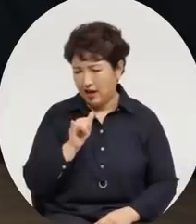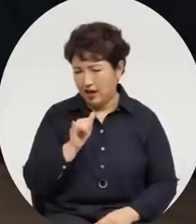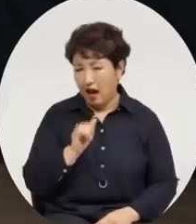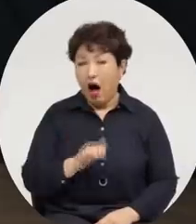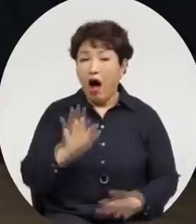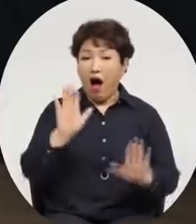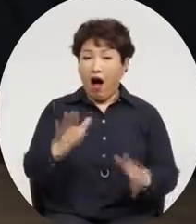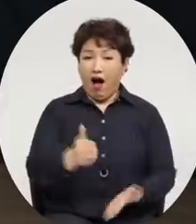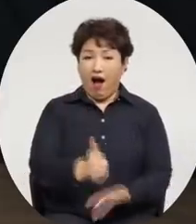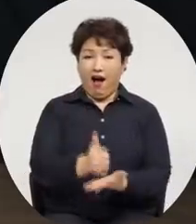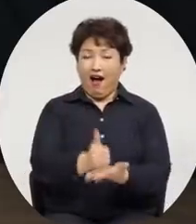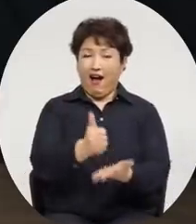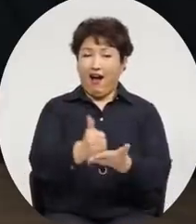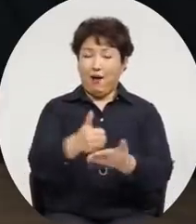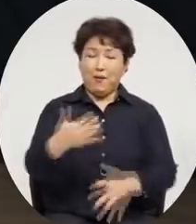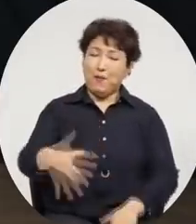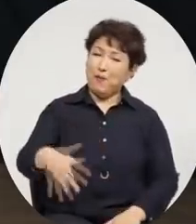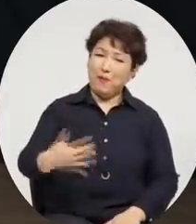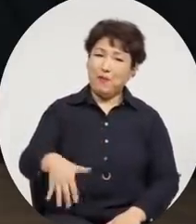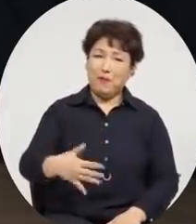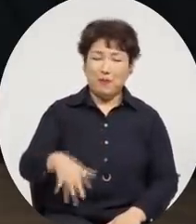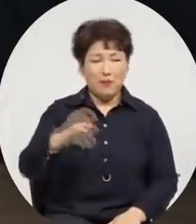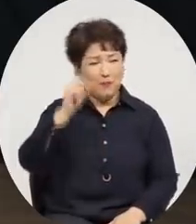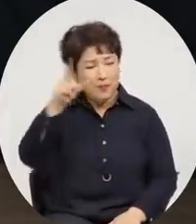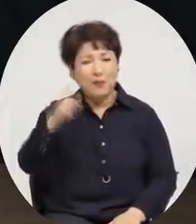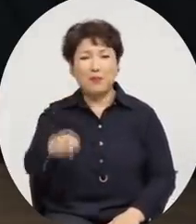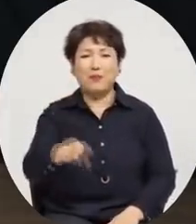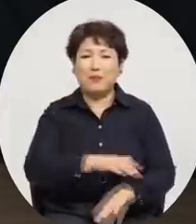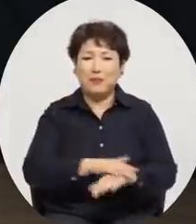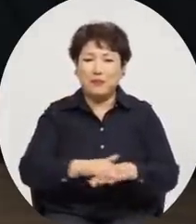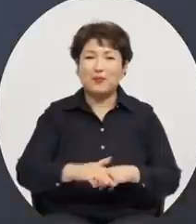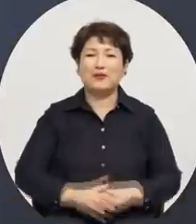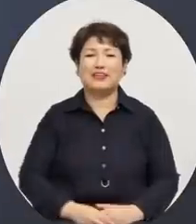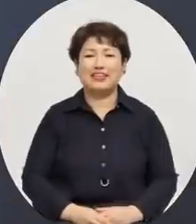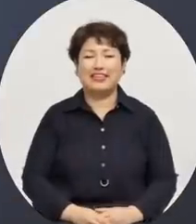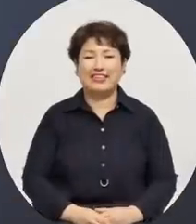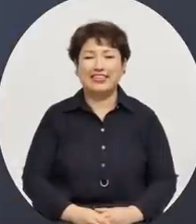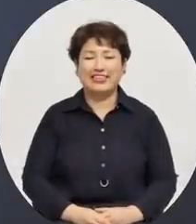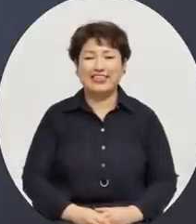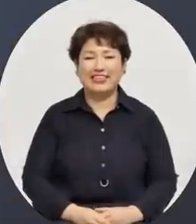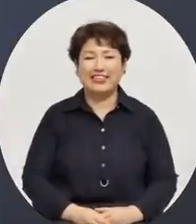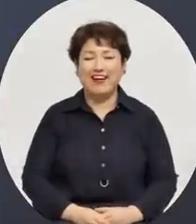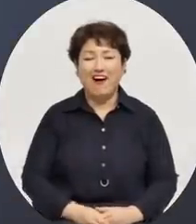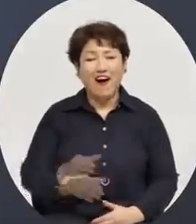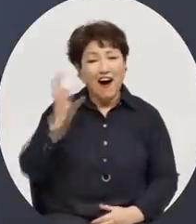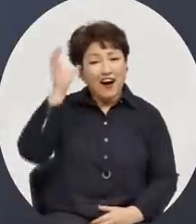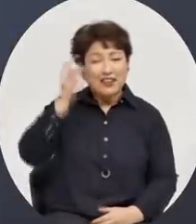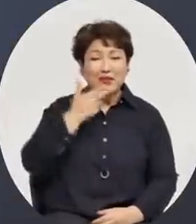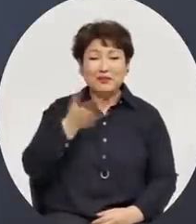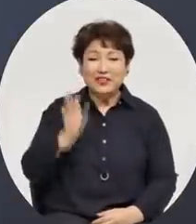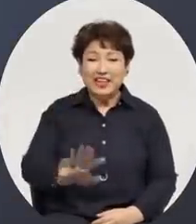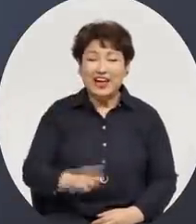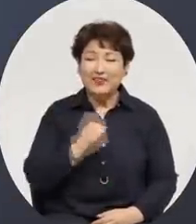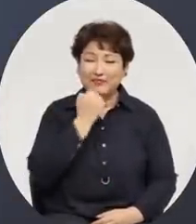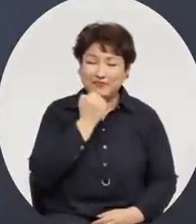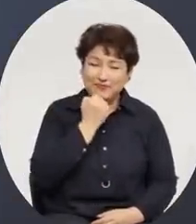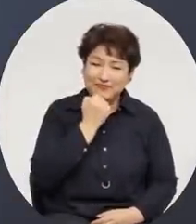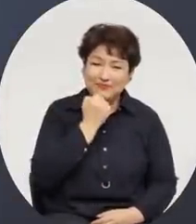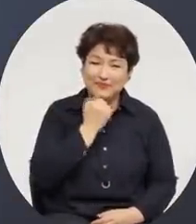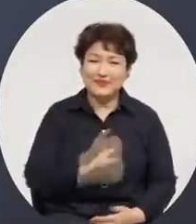깨닫게 되었습니다. 아이고, 굉장하다. 그걸 알았다고? 이야... 나 그까지 기대 안 했는데.